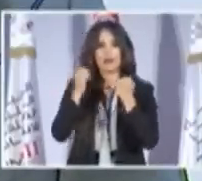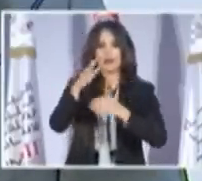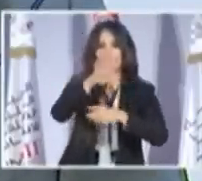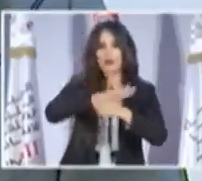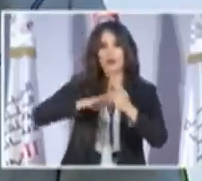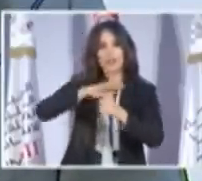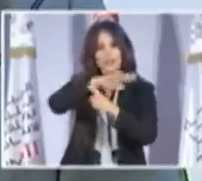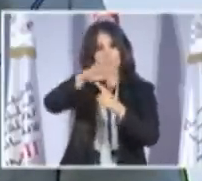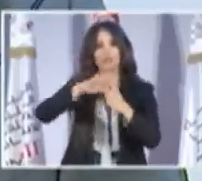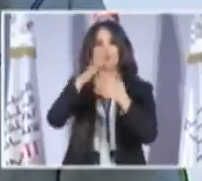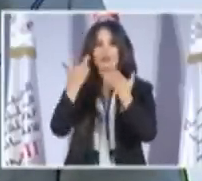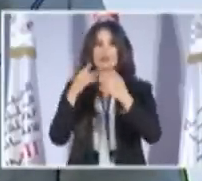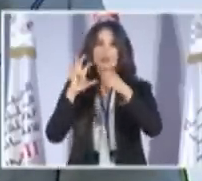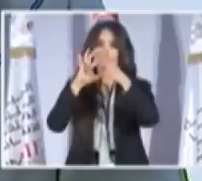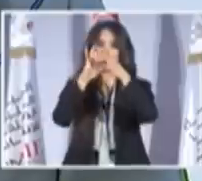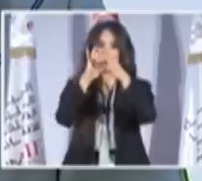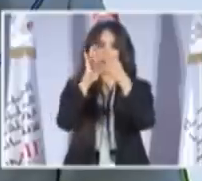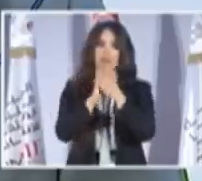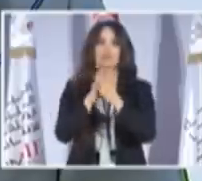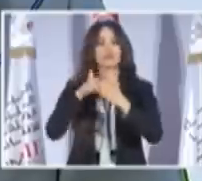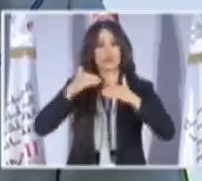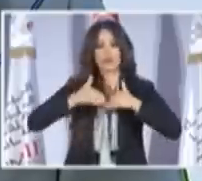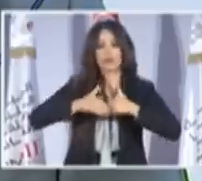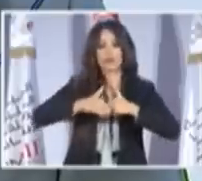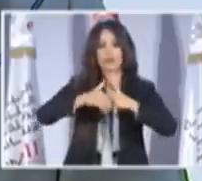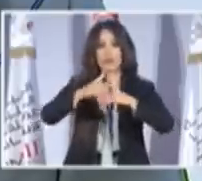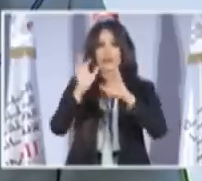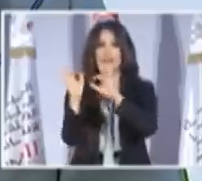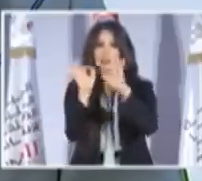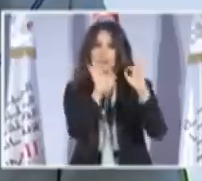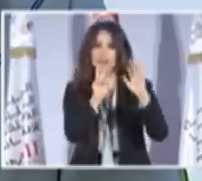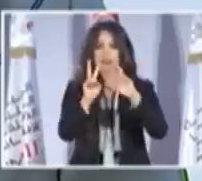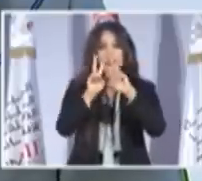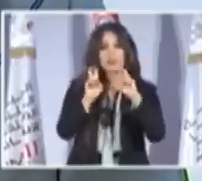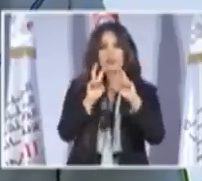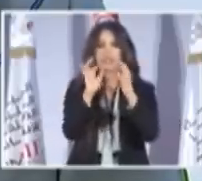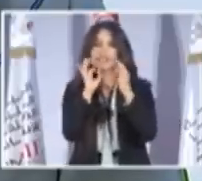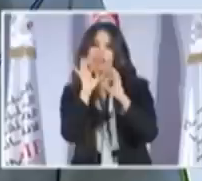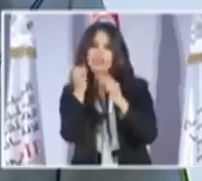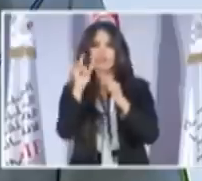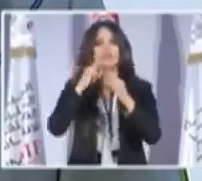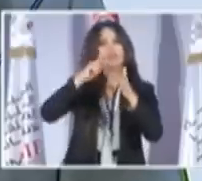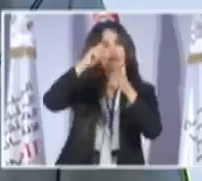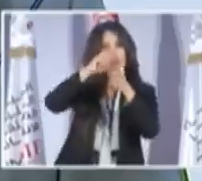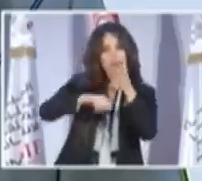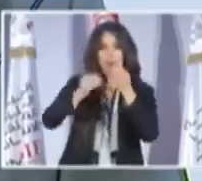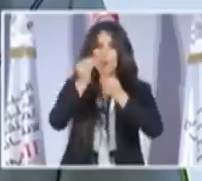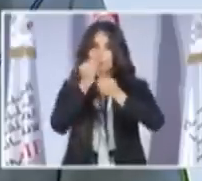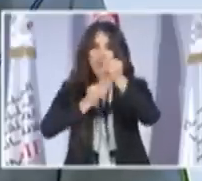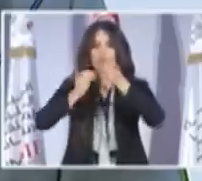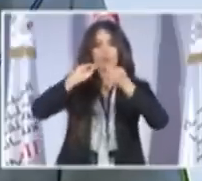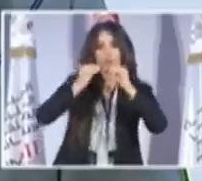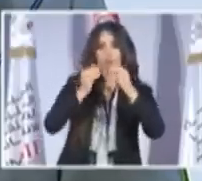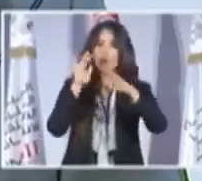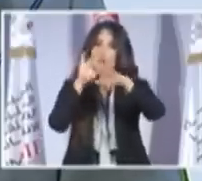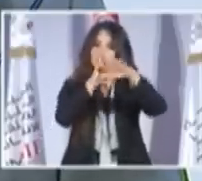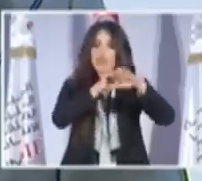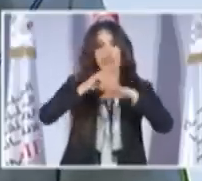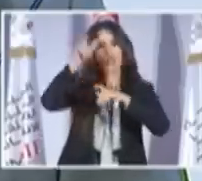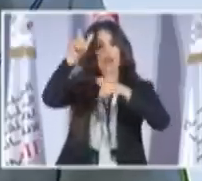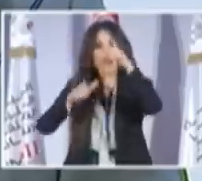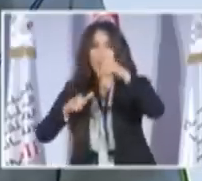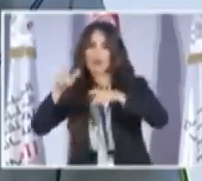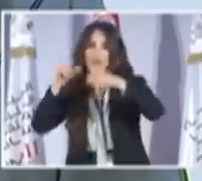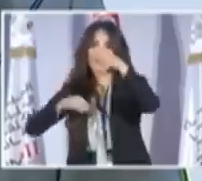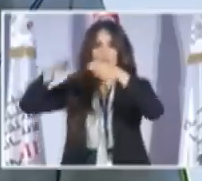وغيره هو نحن بصدد التثبت من وجود او عدم وجود التاثير على اراده الناخب